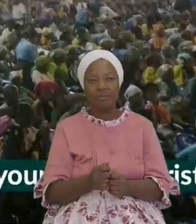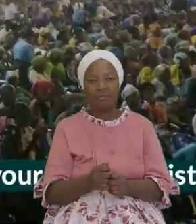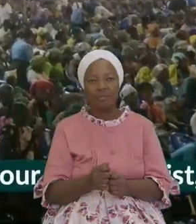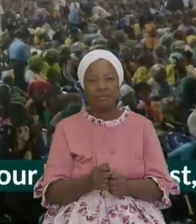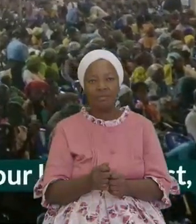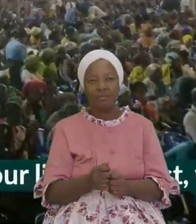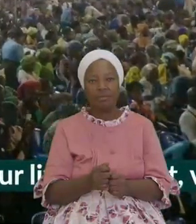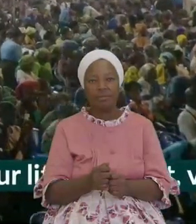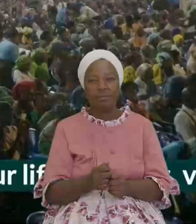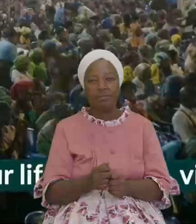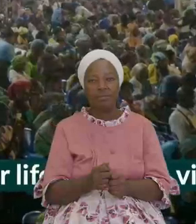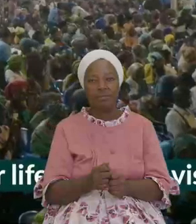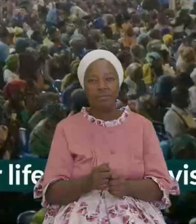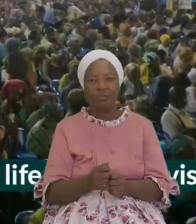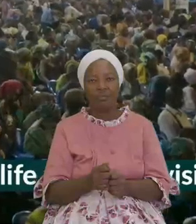les formulaires.